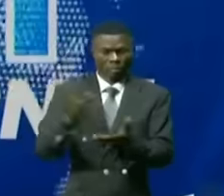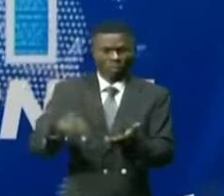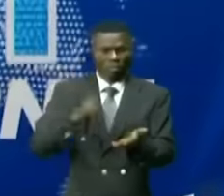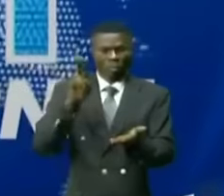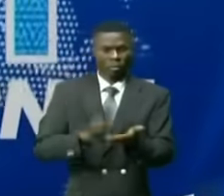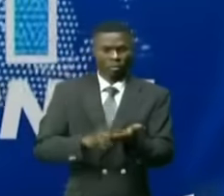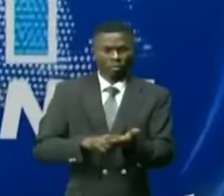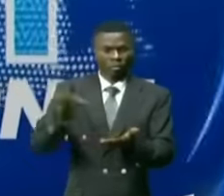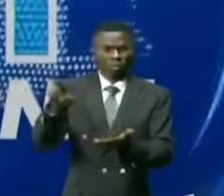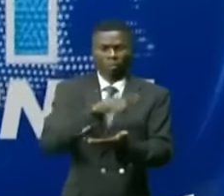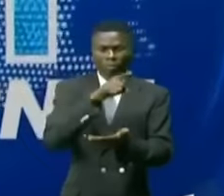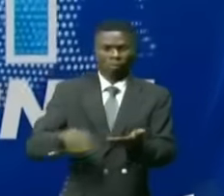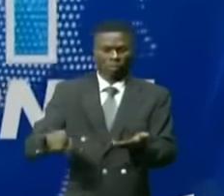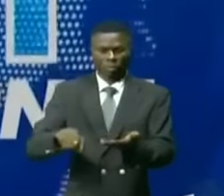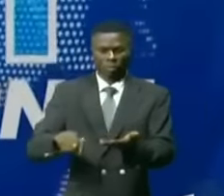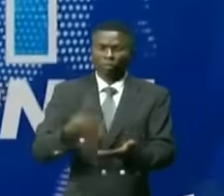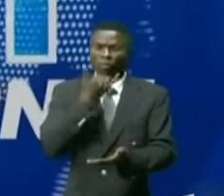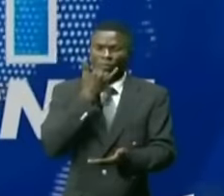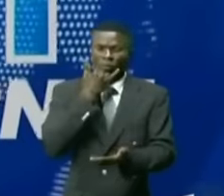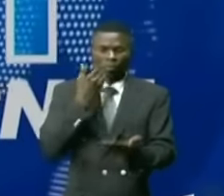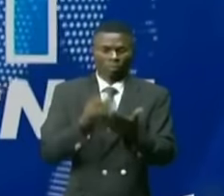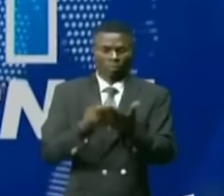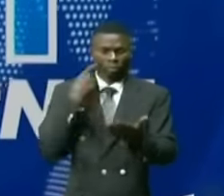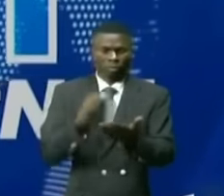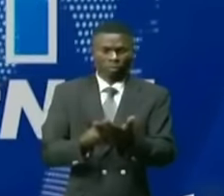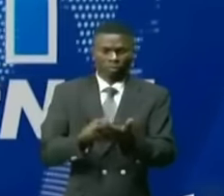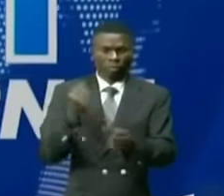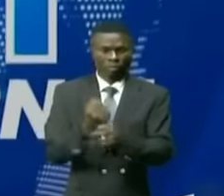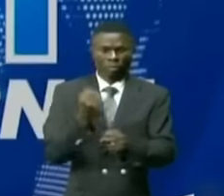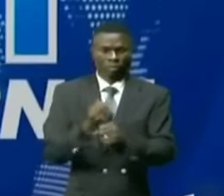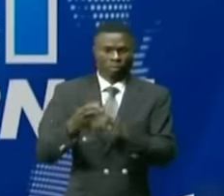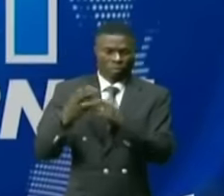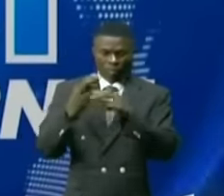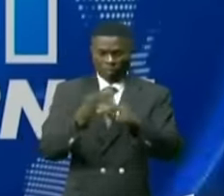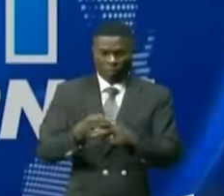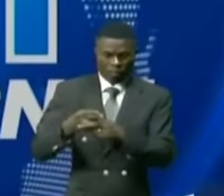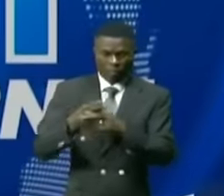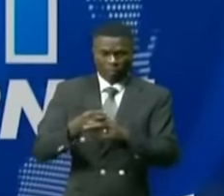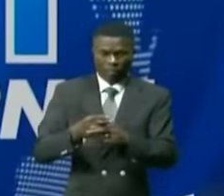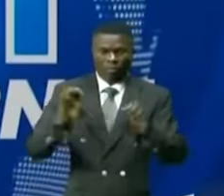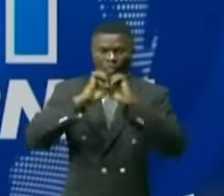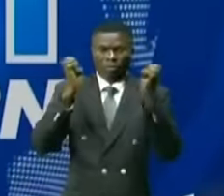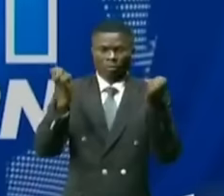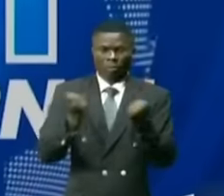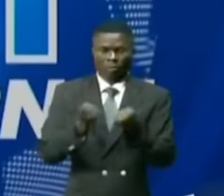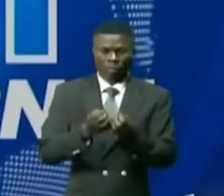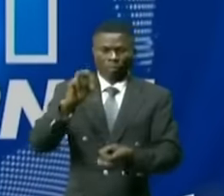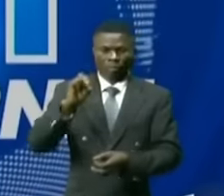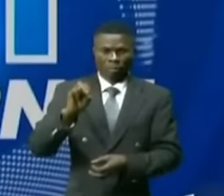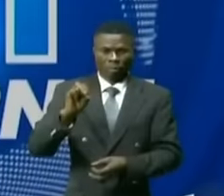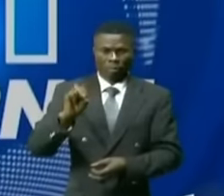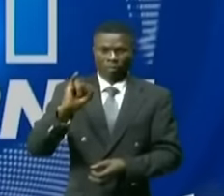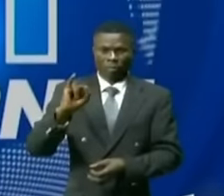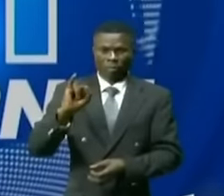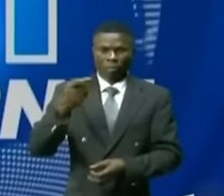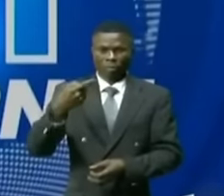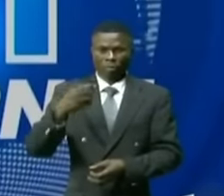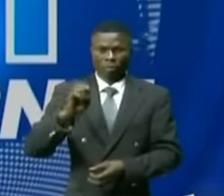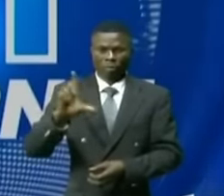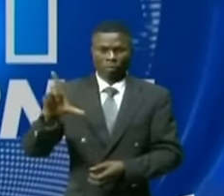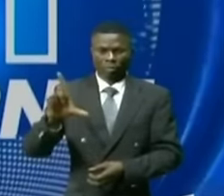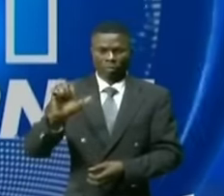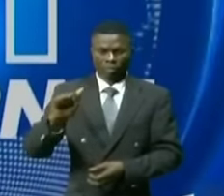pour corriger le tort constaté lors de la mission de contrôle effectuée par l'équipe Miguel Cachal. Voilà pour